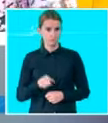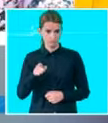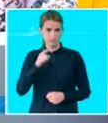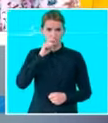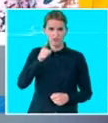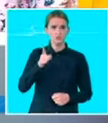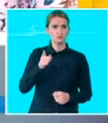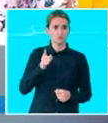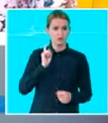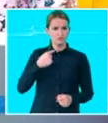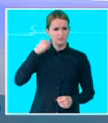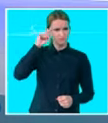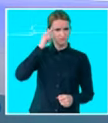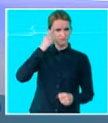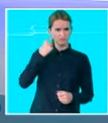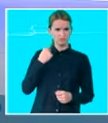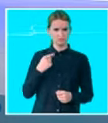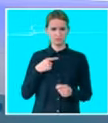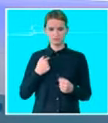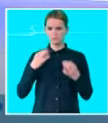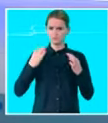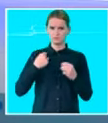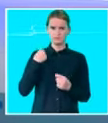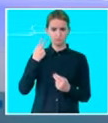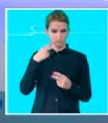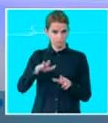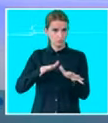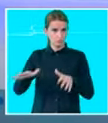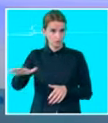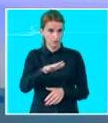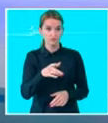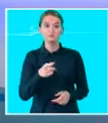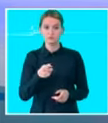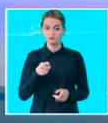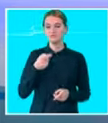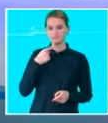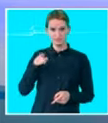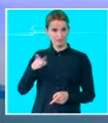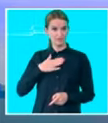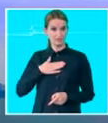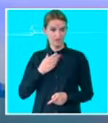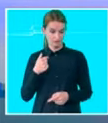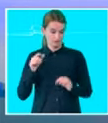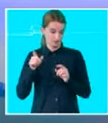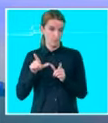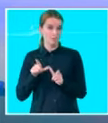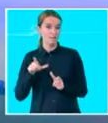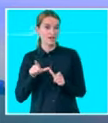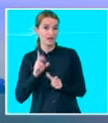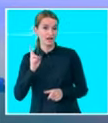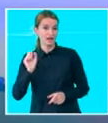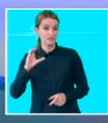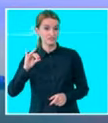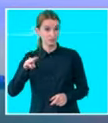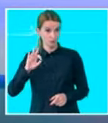сме демократично общество. Двете ви дъщери, Рада и Елица, те тук ли са? В момента Рада не е тук. Тя продължава